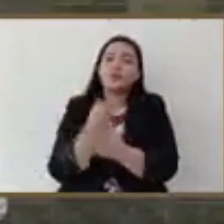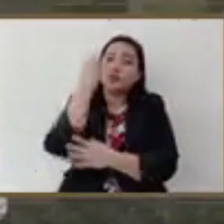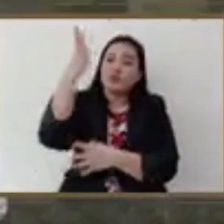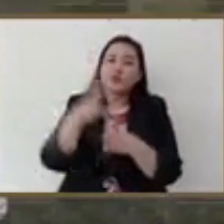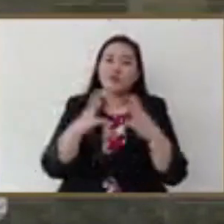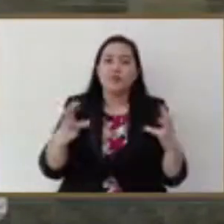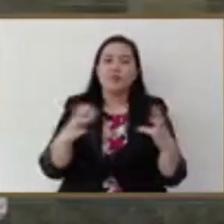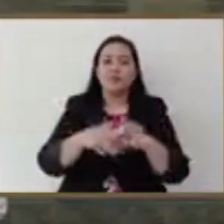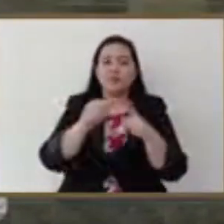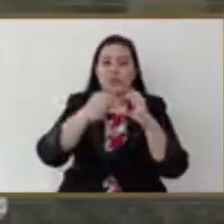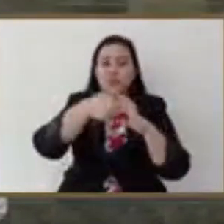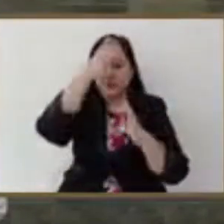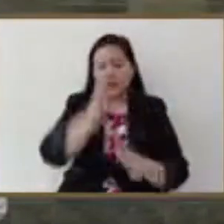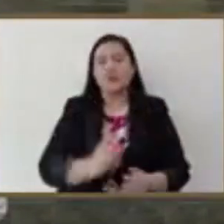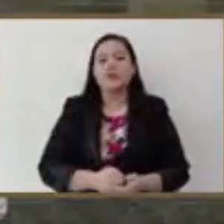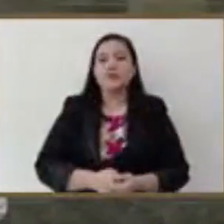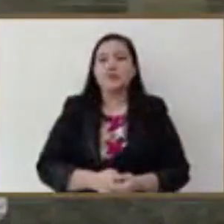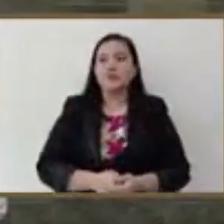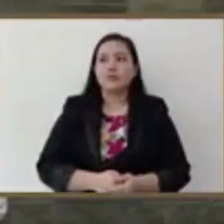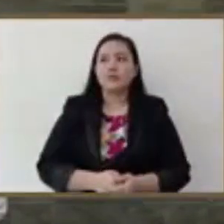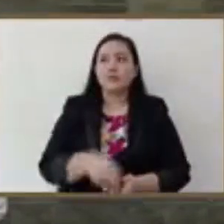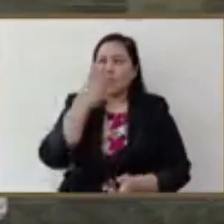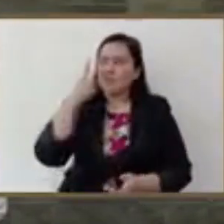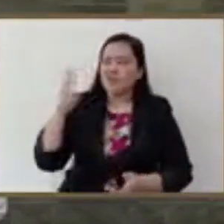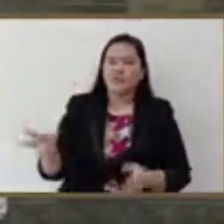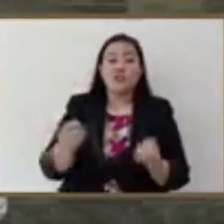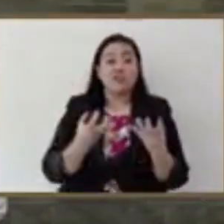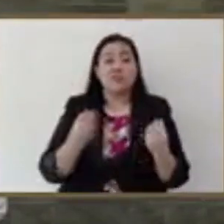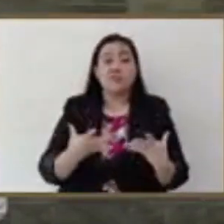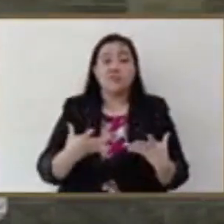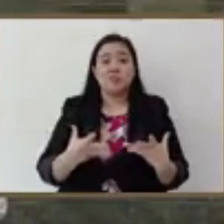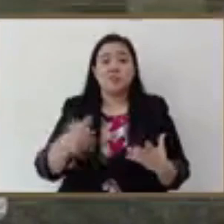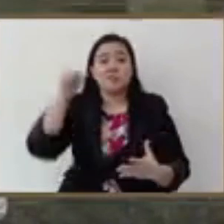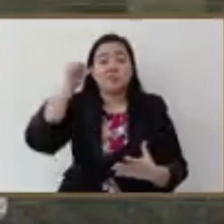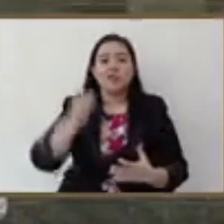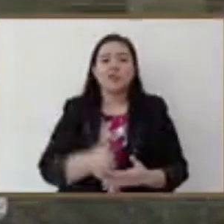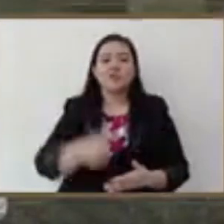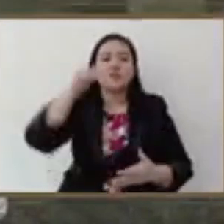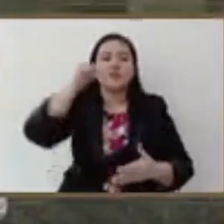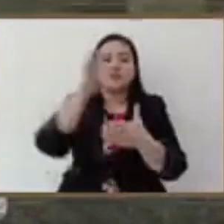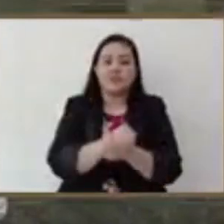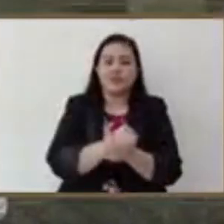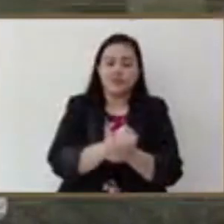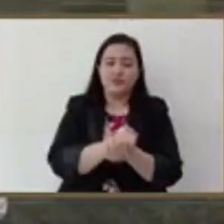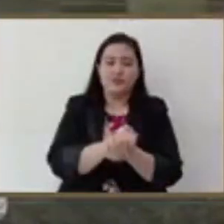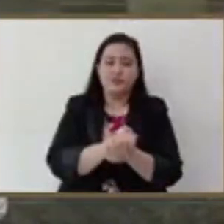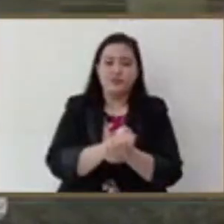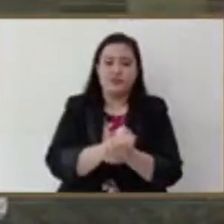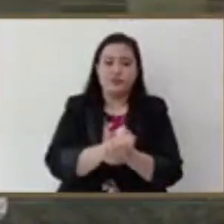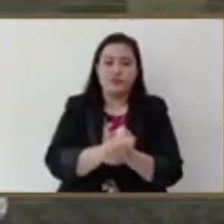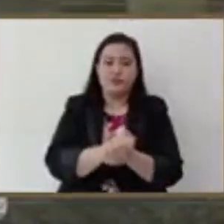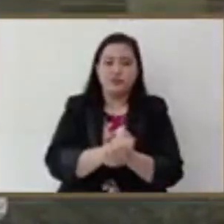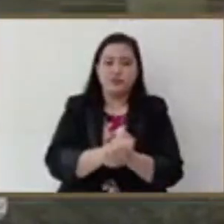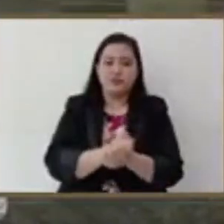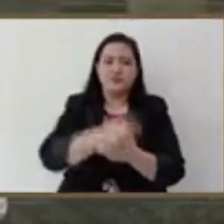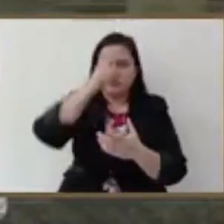see? Kaya nag-aaway, naghihintay lagi siya. Pag nabigay ako, umaasa siya na may ibibigay ka sa akin. Pag binigyan kita ng mabuti, gantihan mo ako